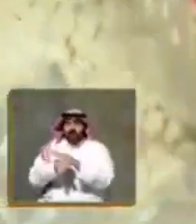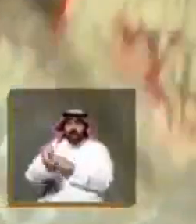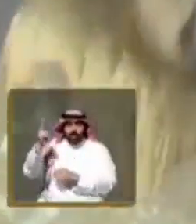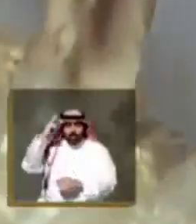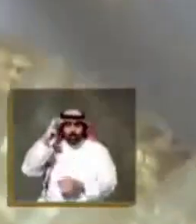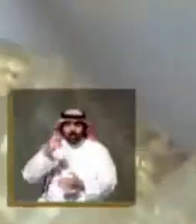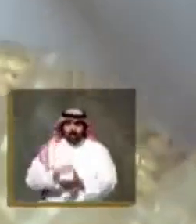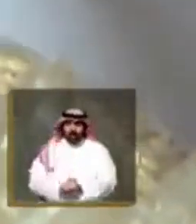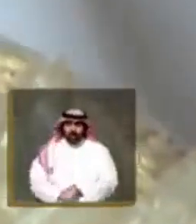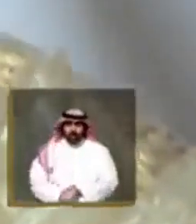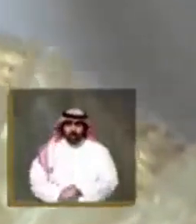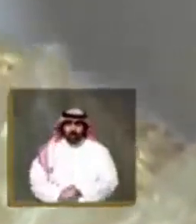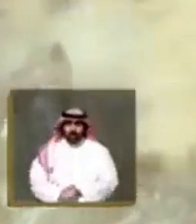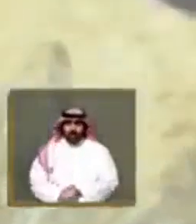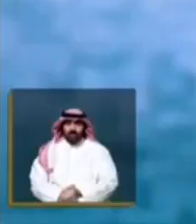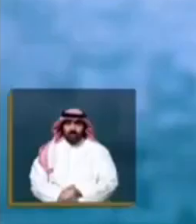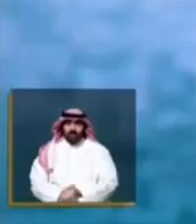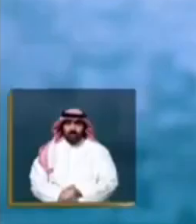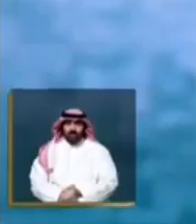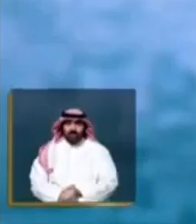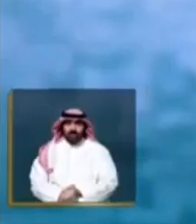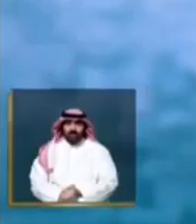المملكة.